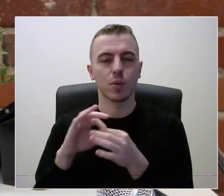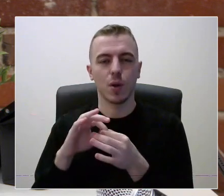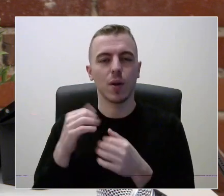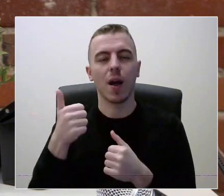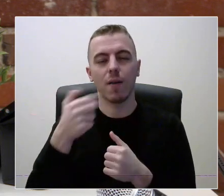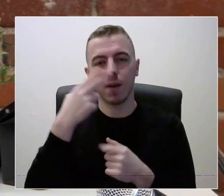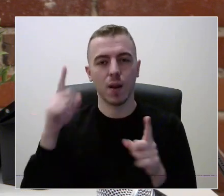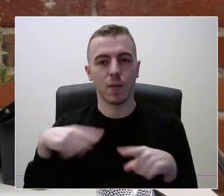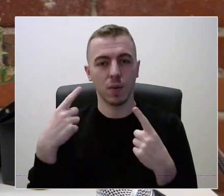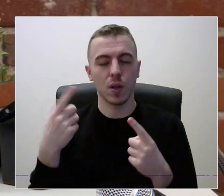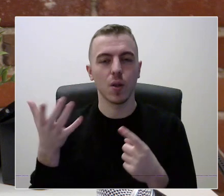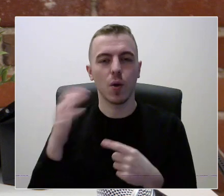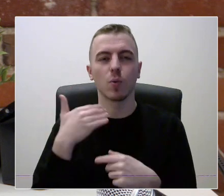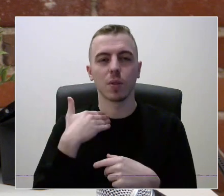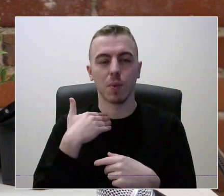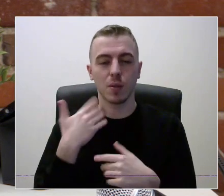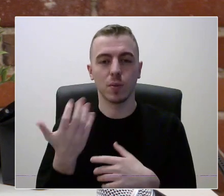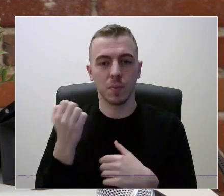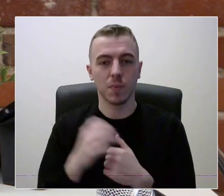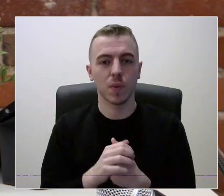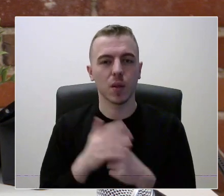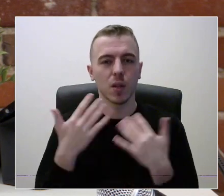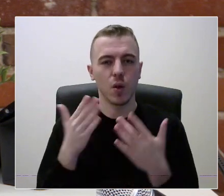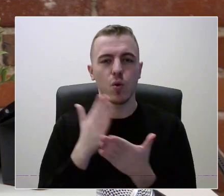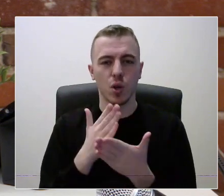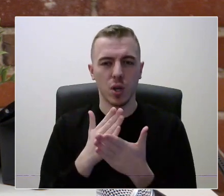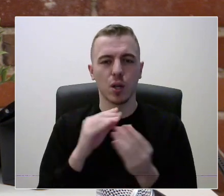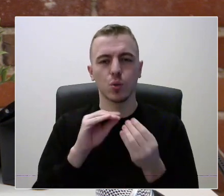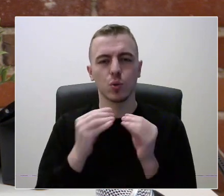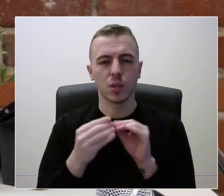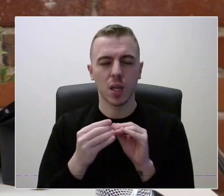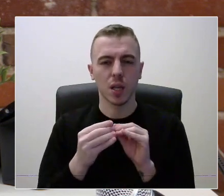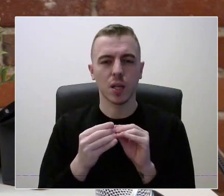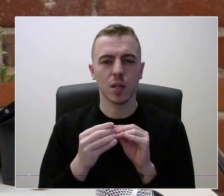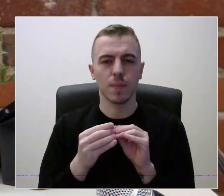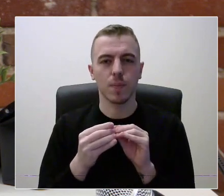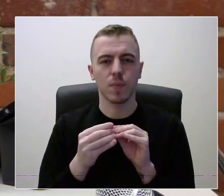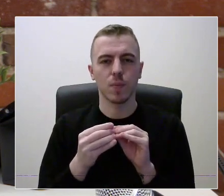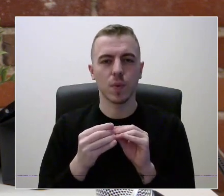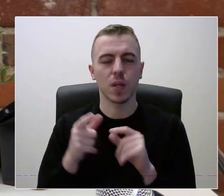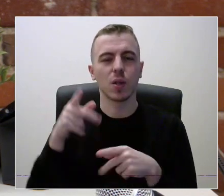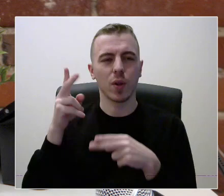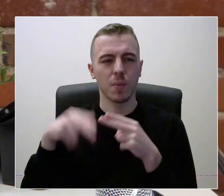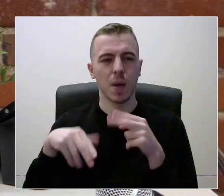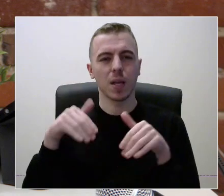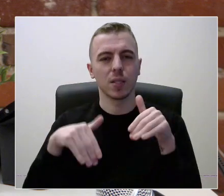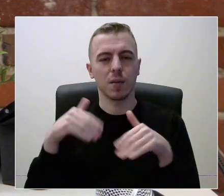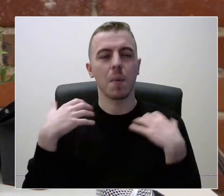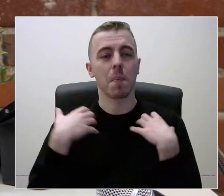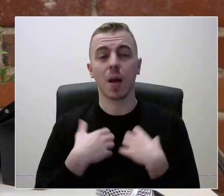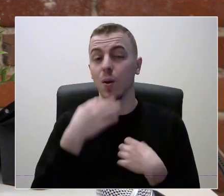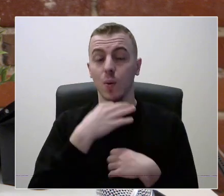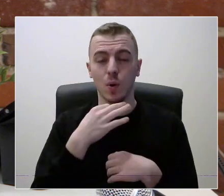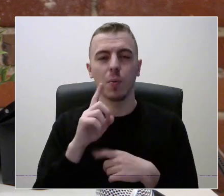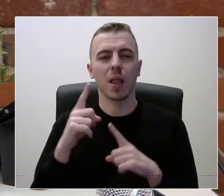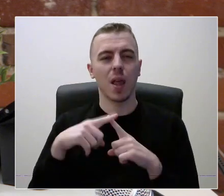balsų, jau yra kokių tai susitarimų, nes jau ten baigėsi rinkimai, merai dar kaunasi,